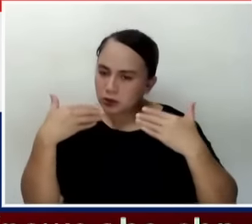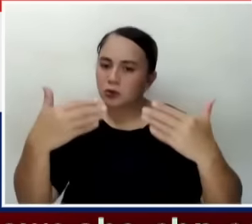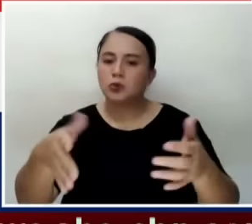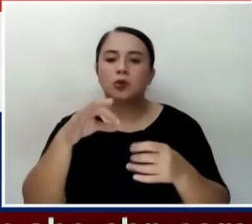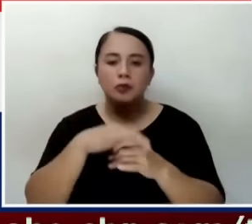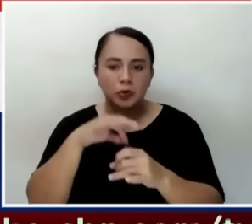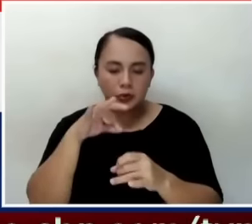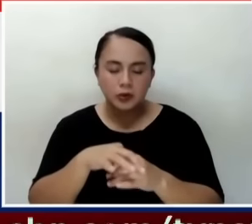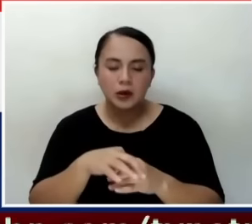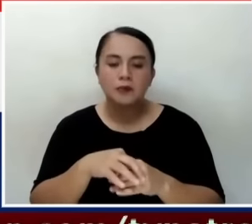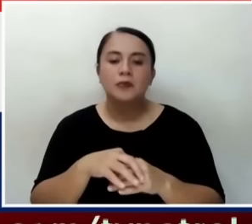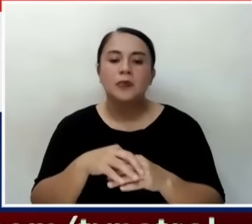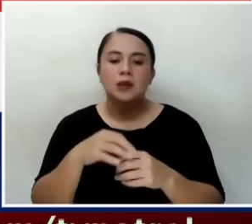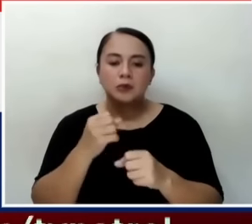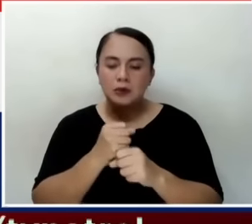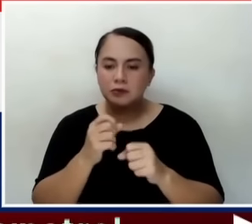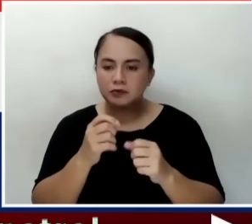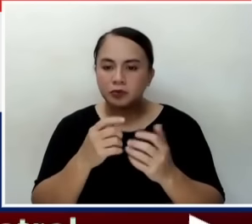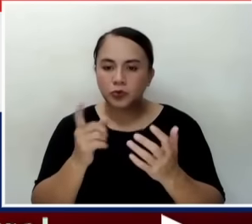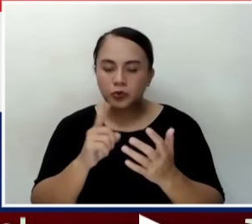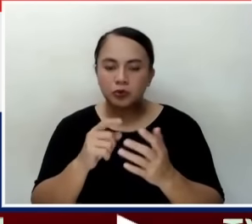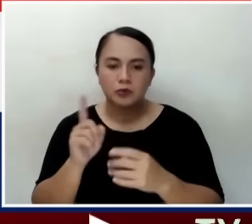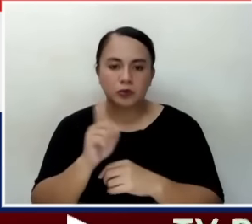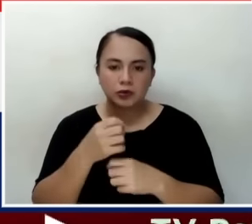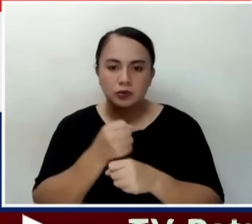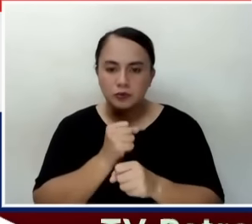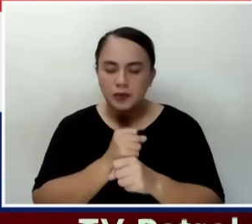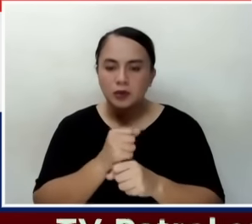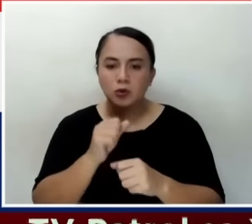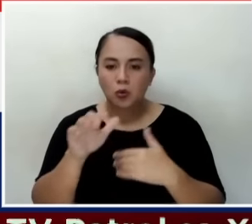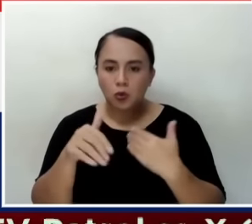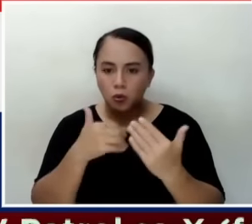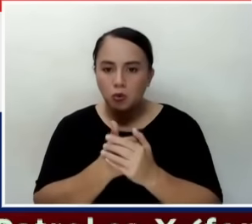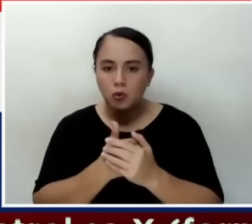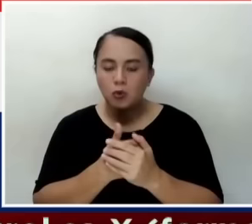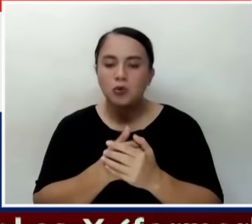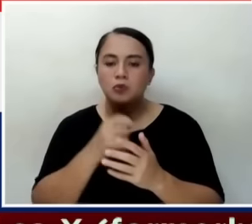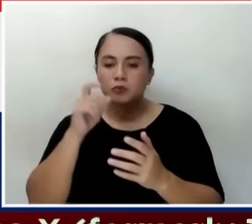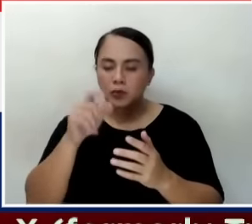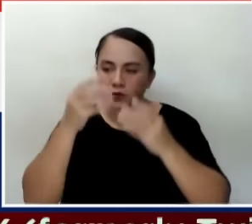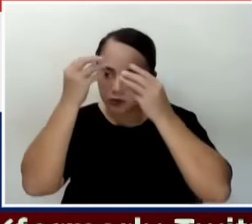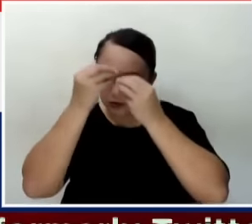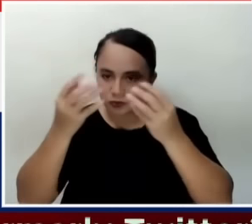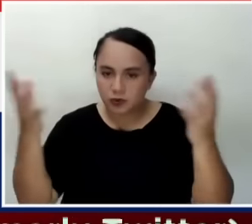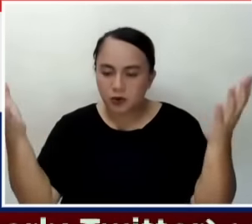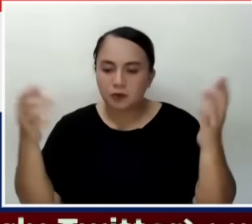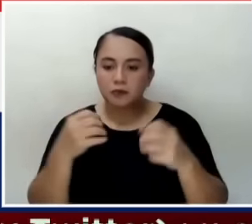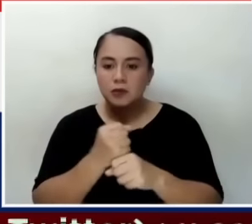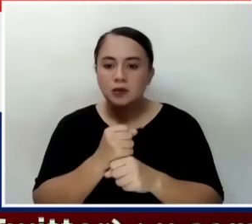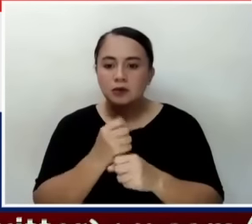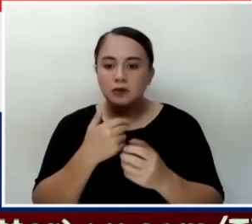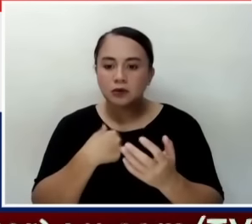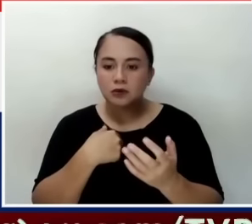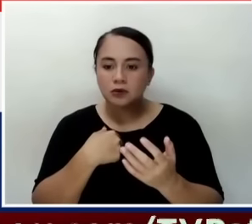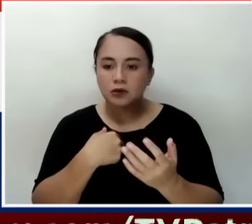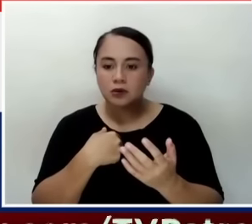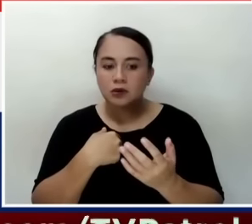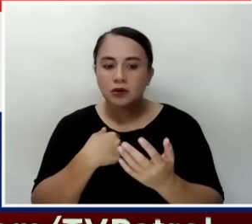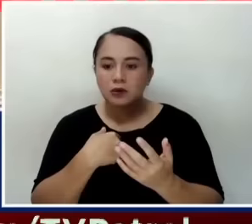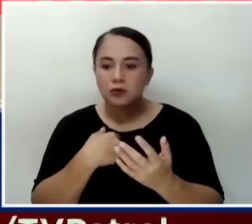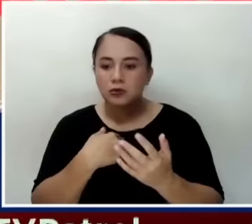This basically was to make everybody be properly informed, make everybody, those na gustong